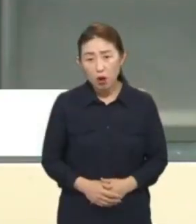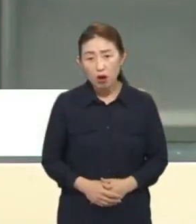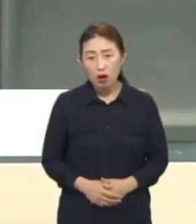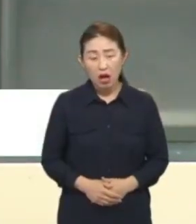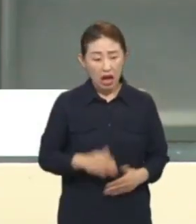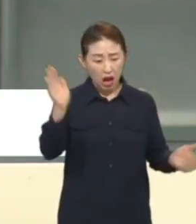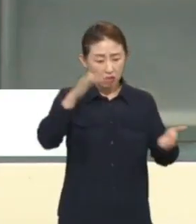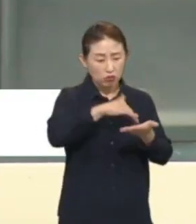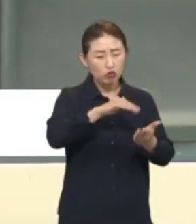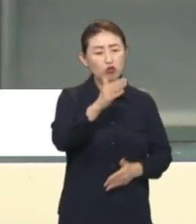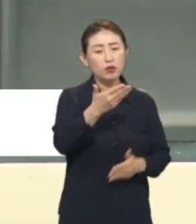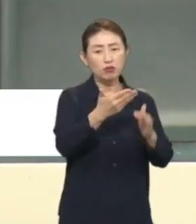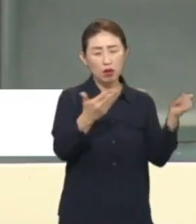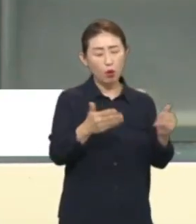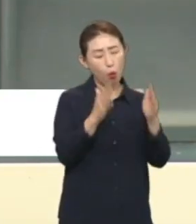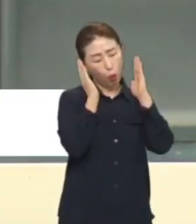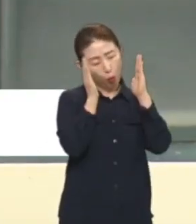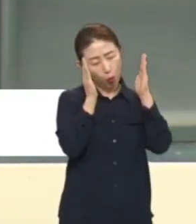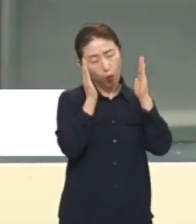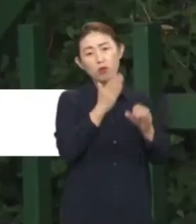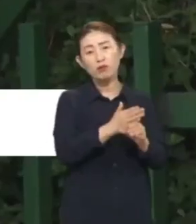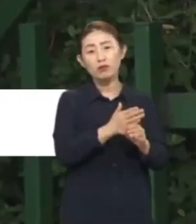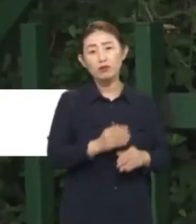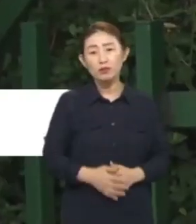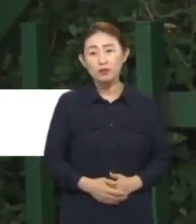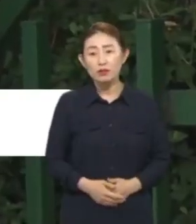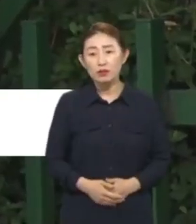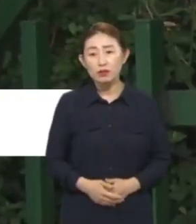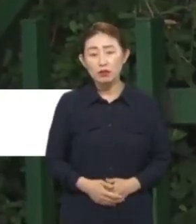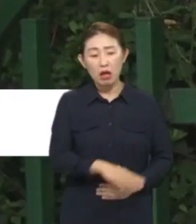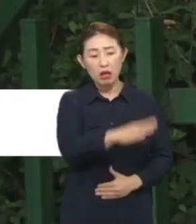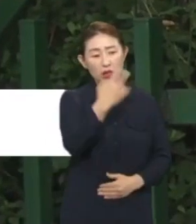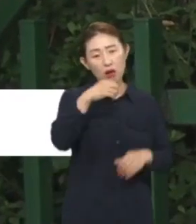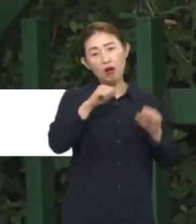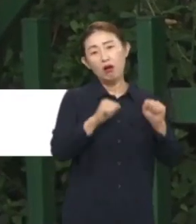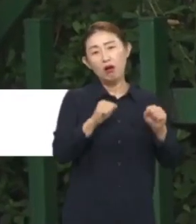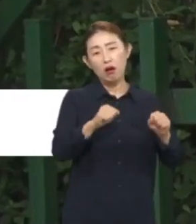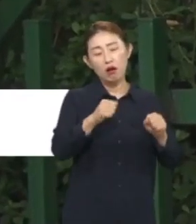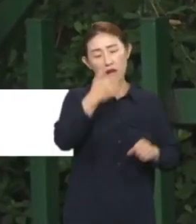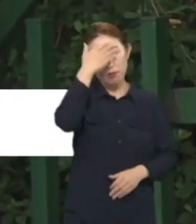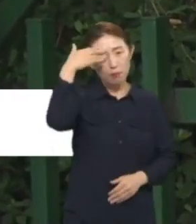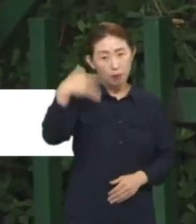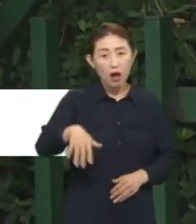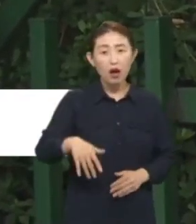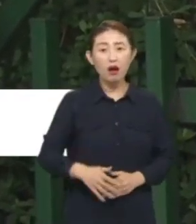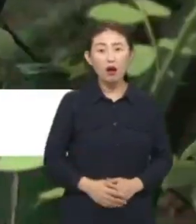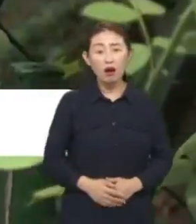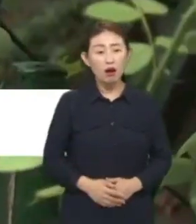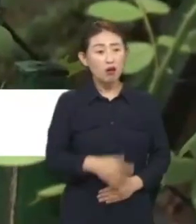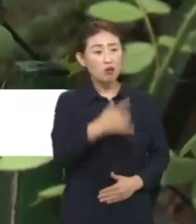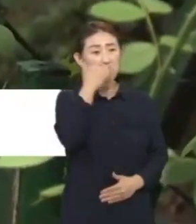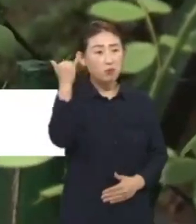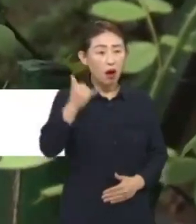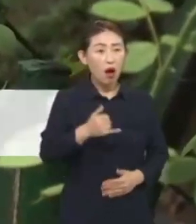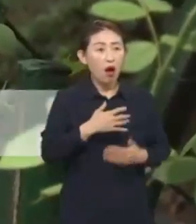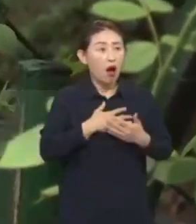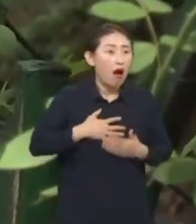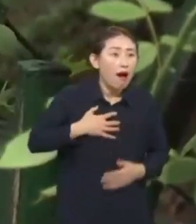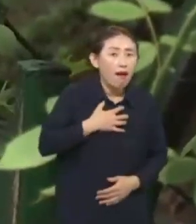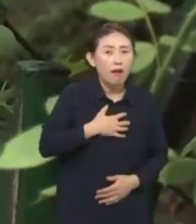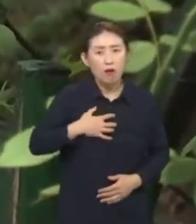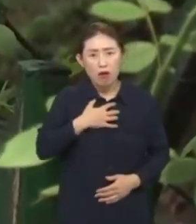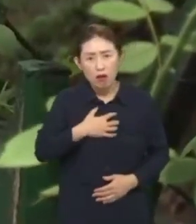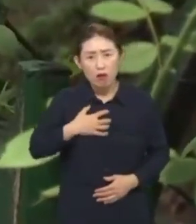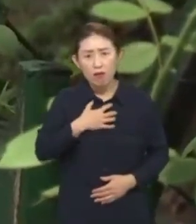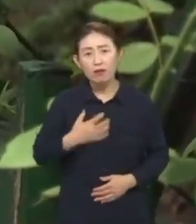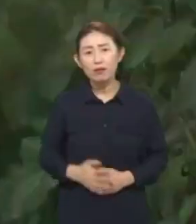900여 명의 학생들이 수업을 듣고 있었던 상황. 다행히 모두 무사했지만 범행 소식을 접한 학부모들은 불안함을 감추지